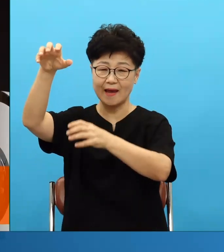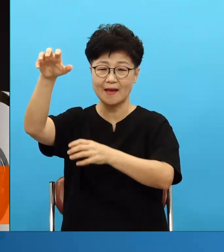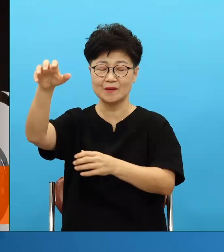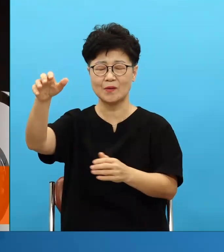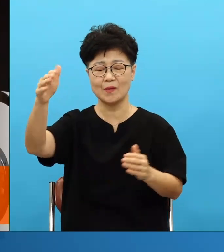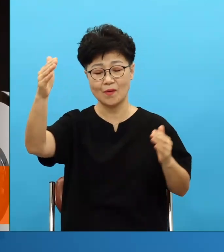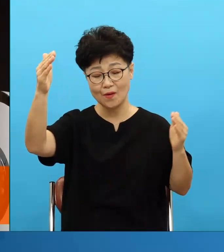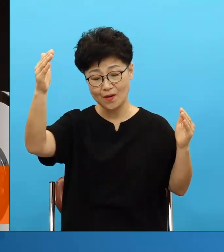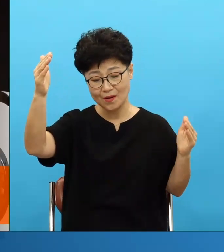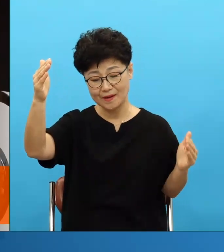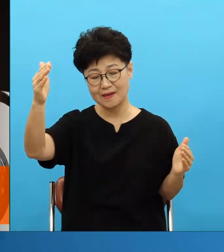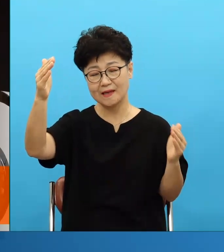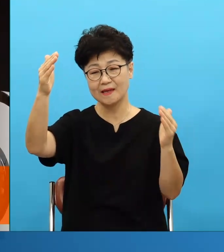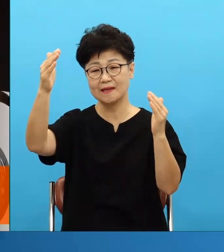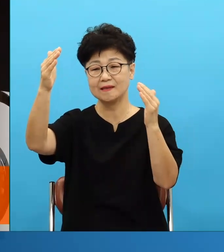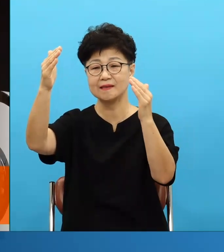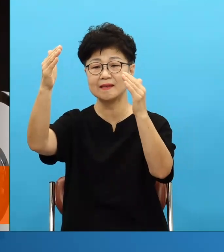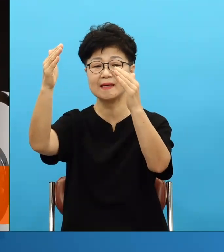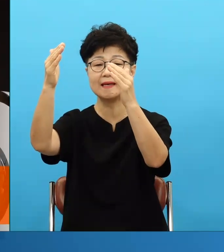천국에로